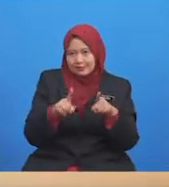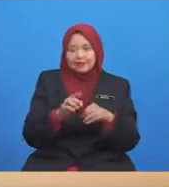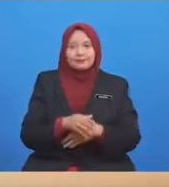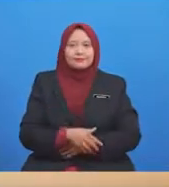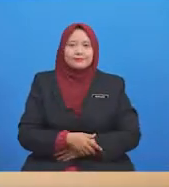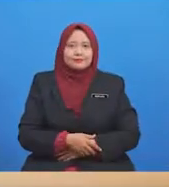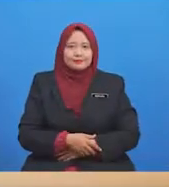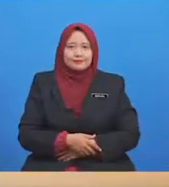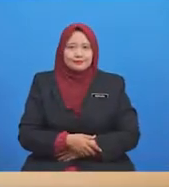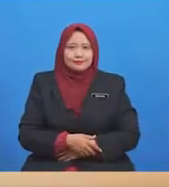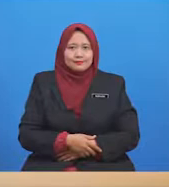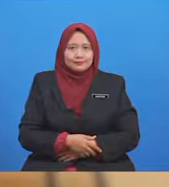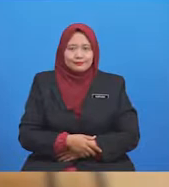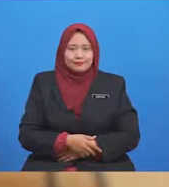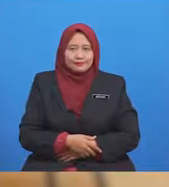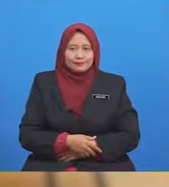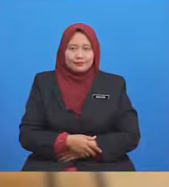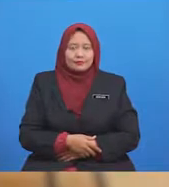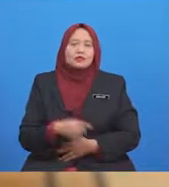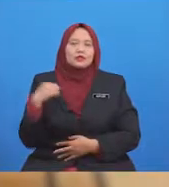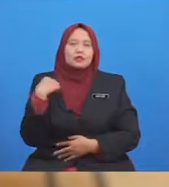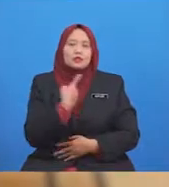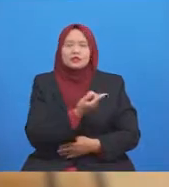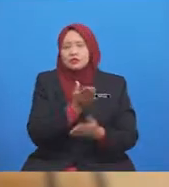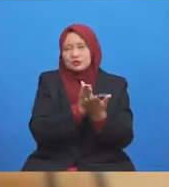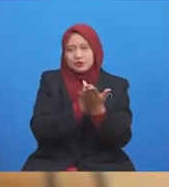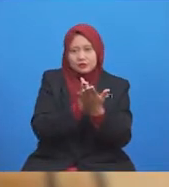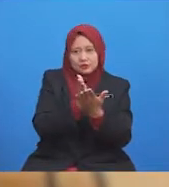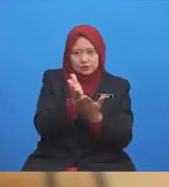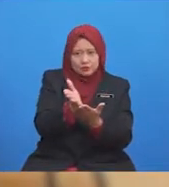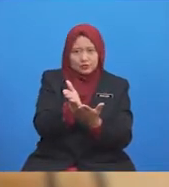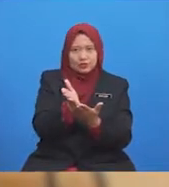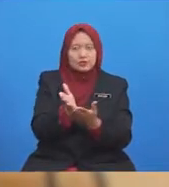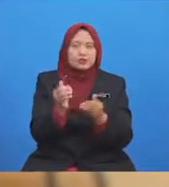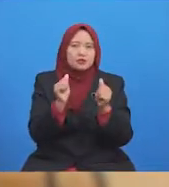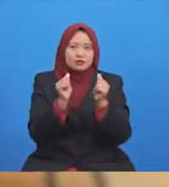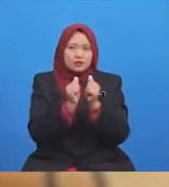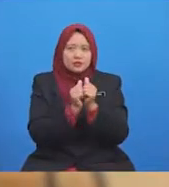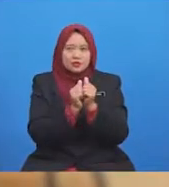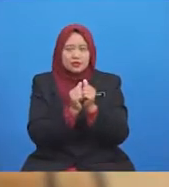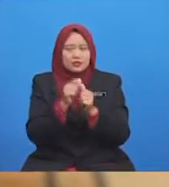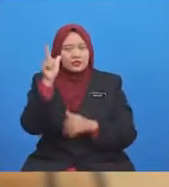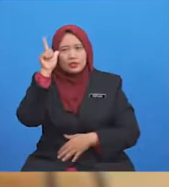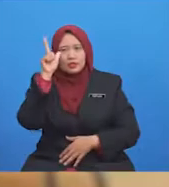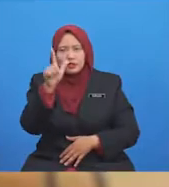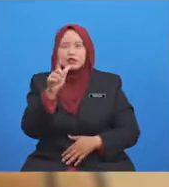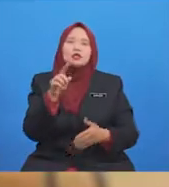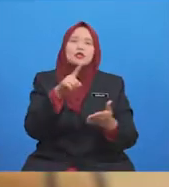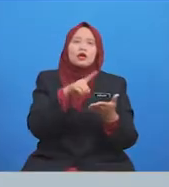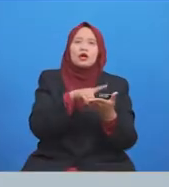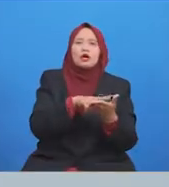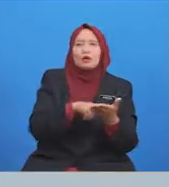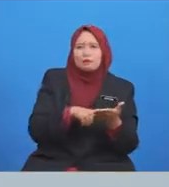bincangkan sebentar tadi. Kita teruskan pembelajaran kita dengan melihat apakah